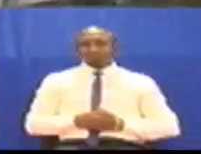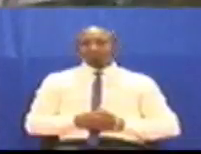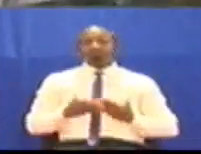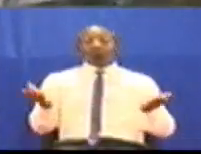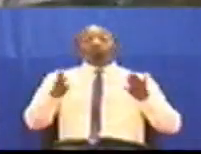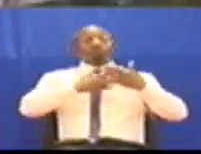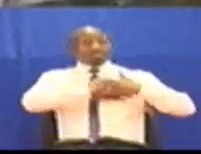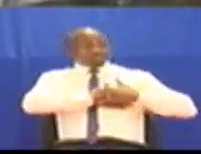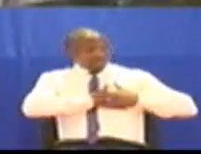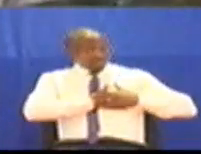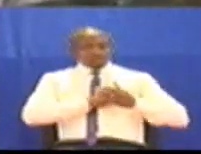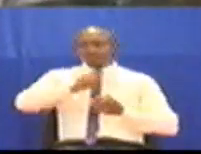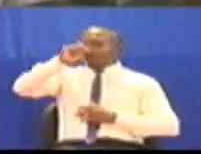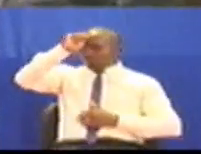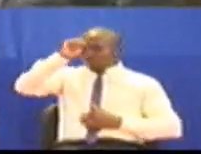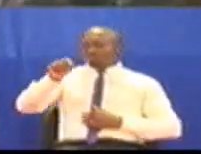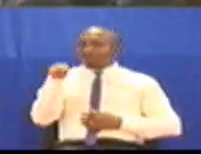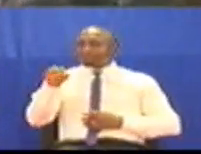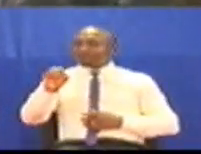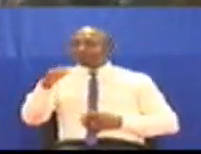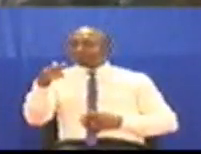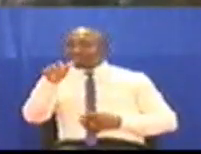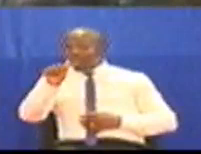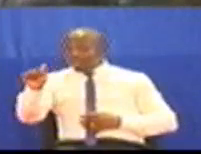Asante sana mheshimiwa Mafuta.